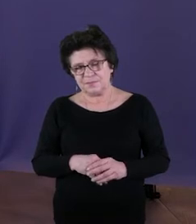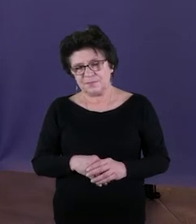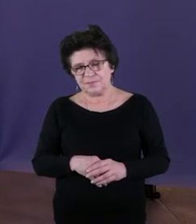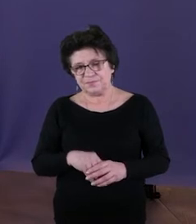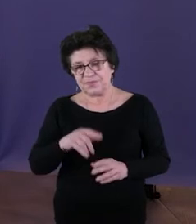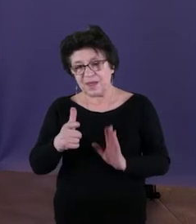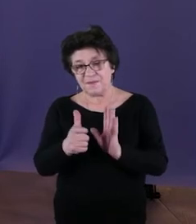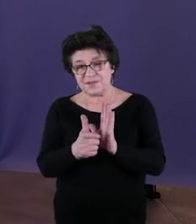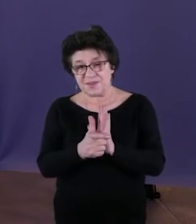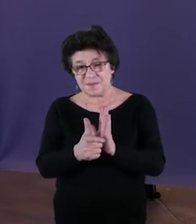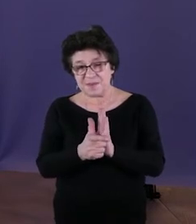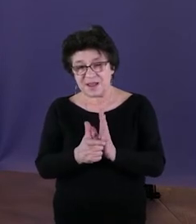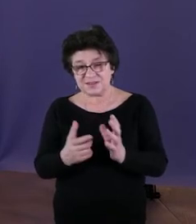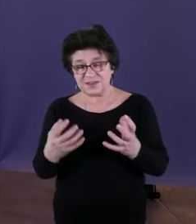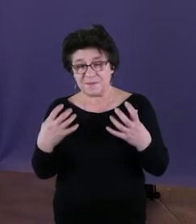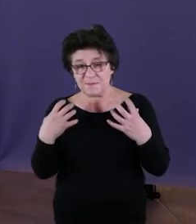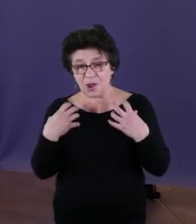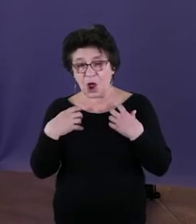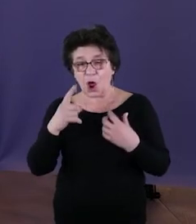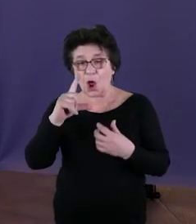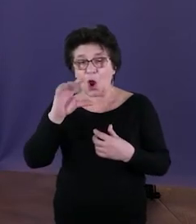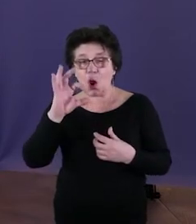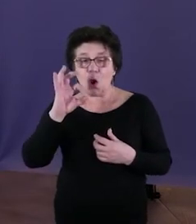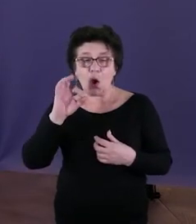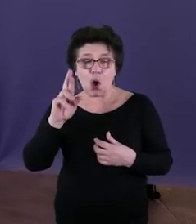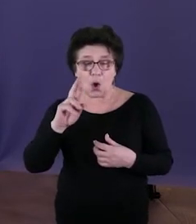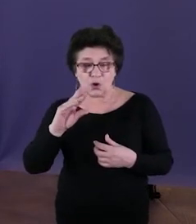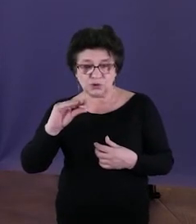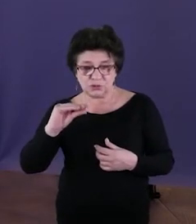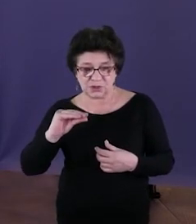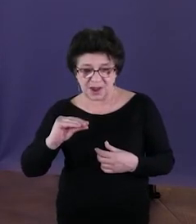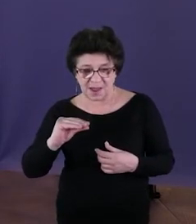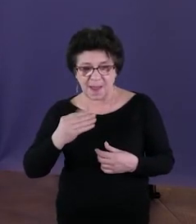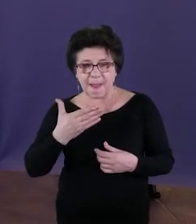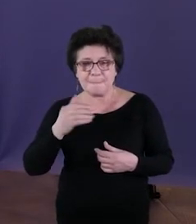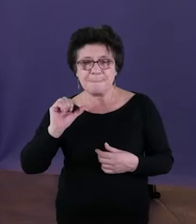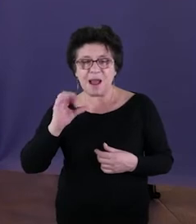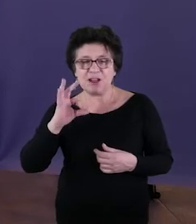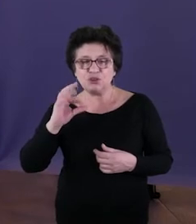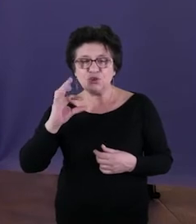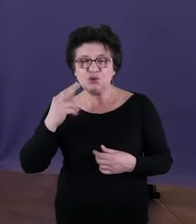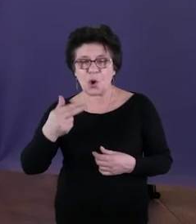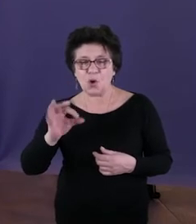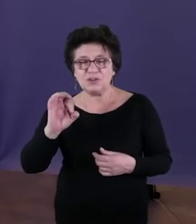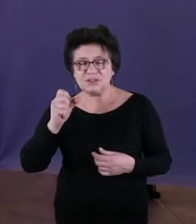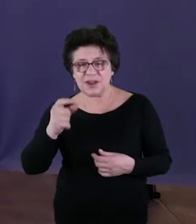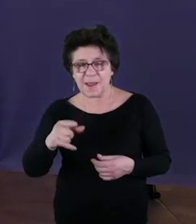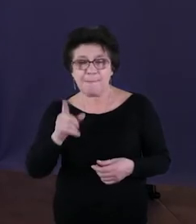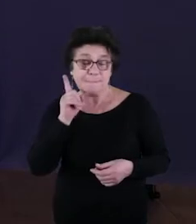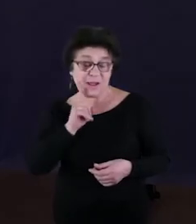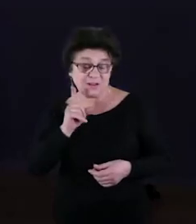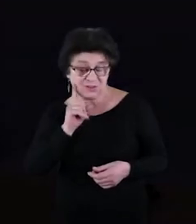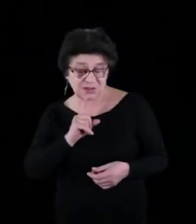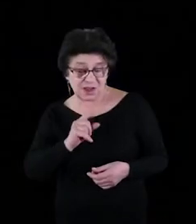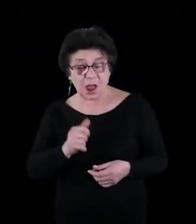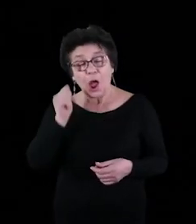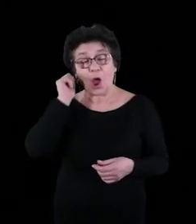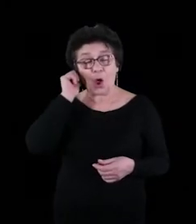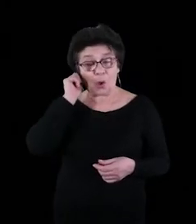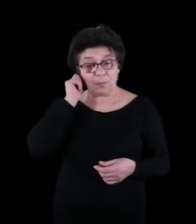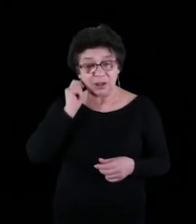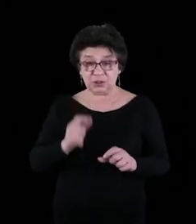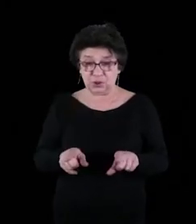tym 17 wieku tworzyły się loże loże masońskie męskie Ale panie również nie chciały